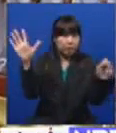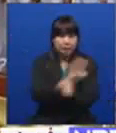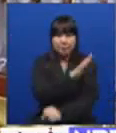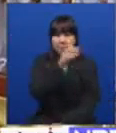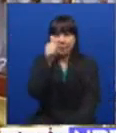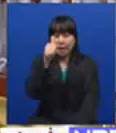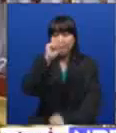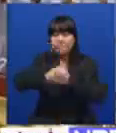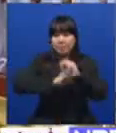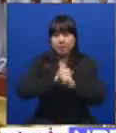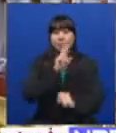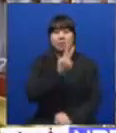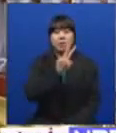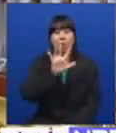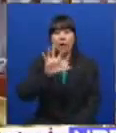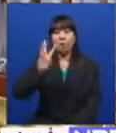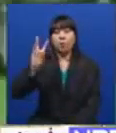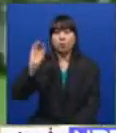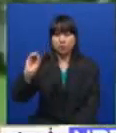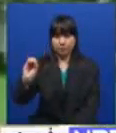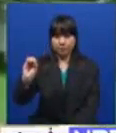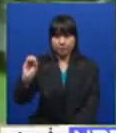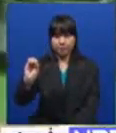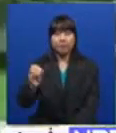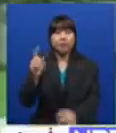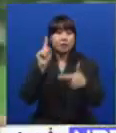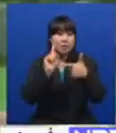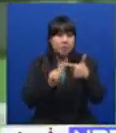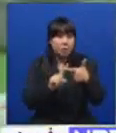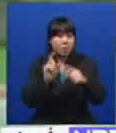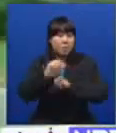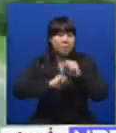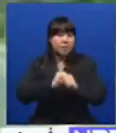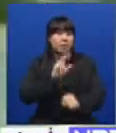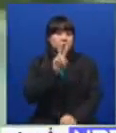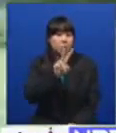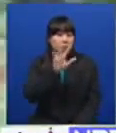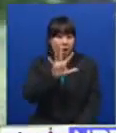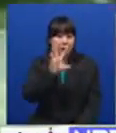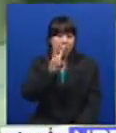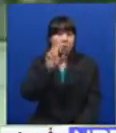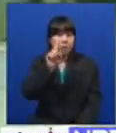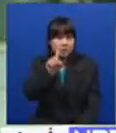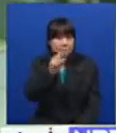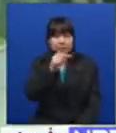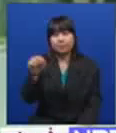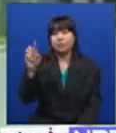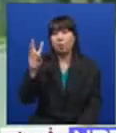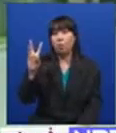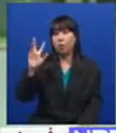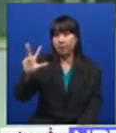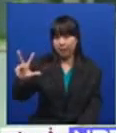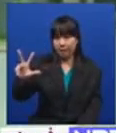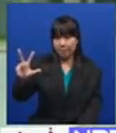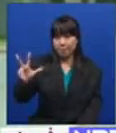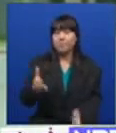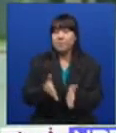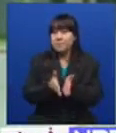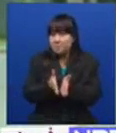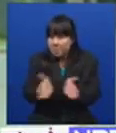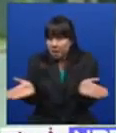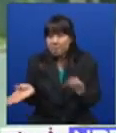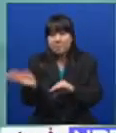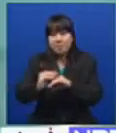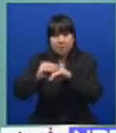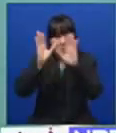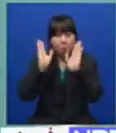แบบภายในปี2560ส่วนระยะที่ 2ระหว่างปี 2561ถึง2563จะขยายให้รองรับ